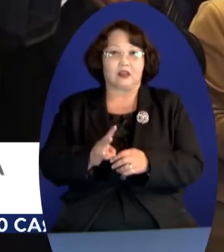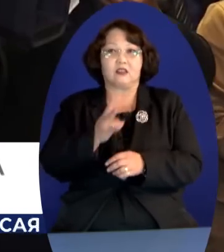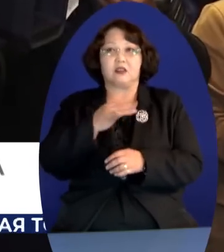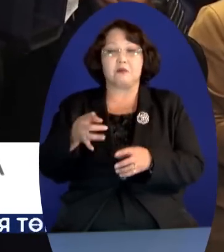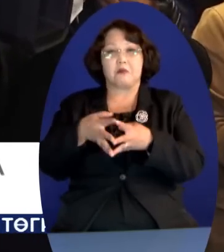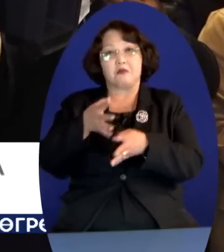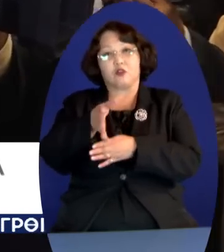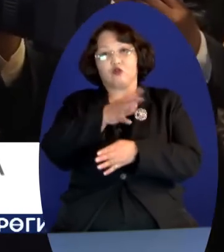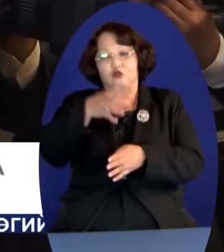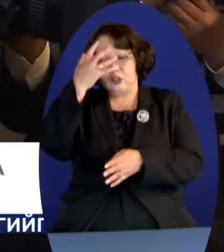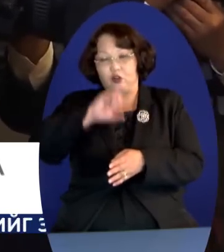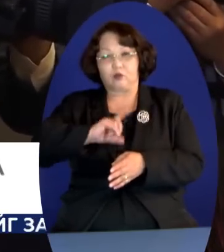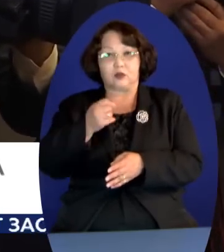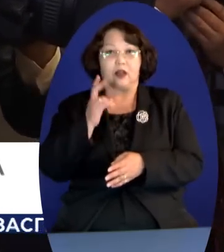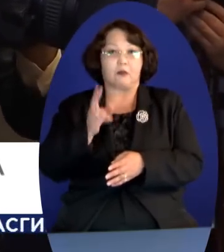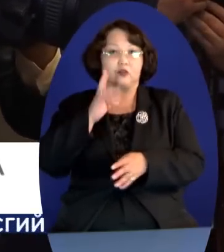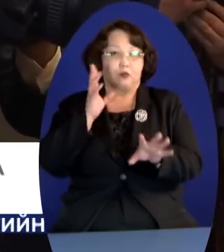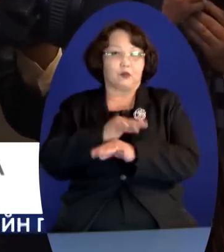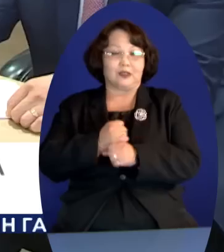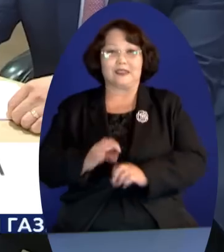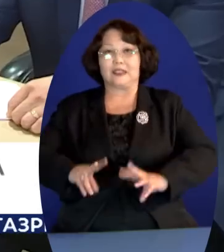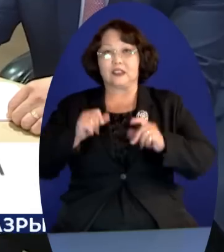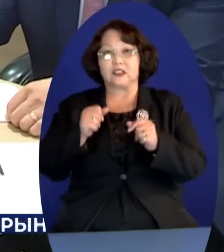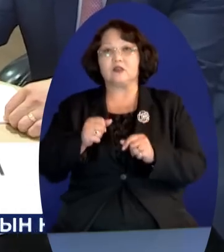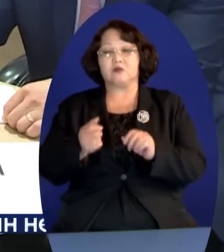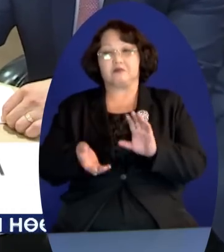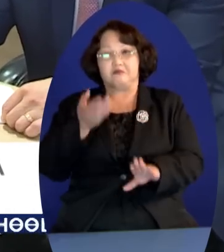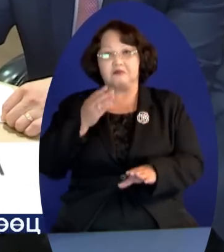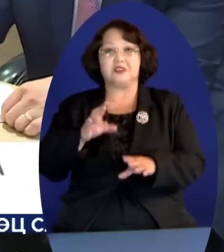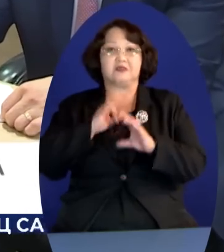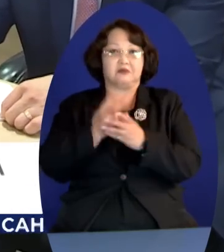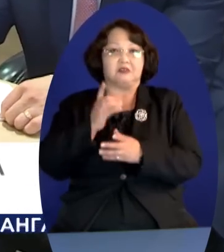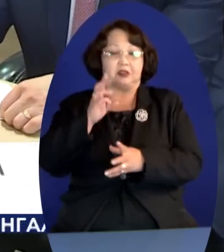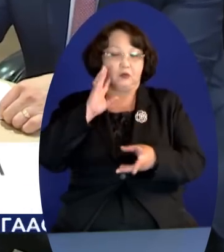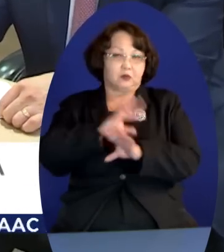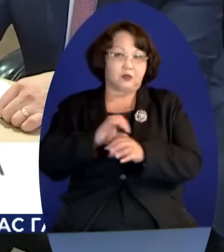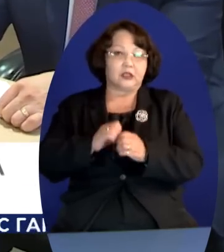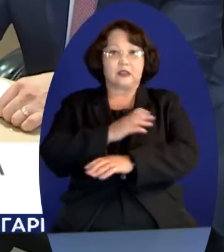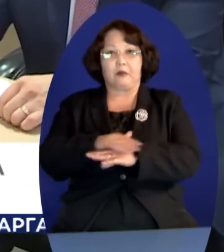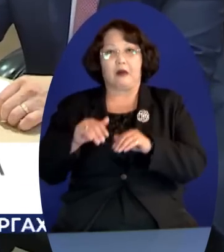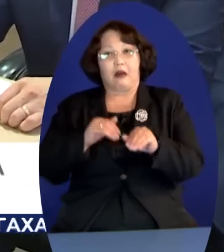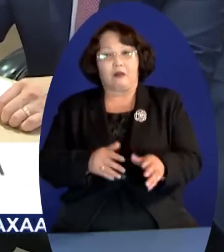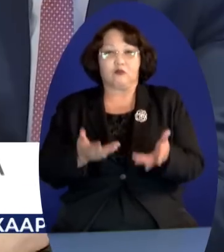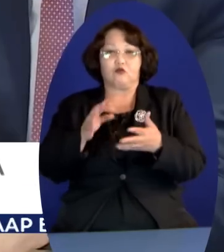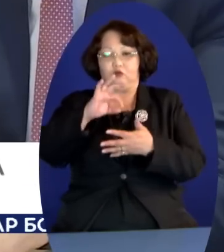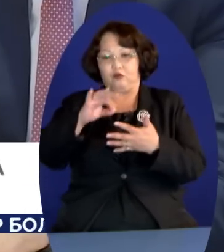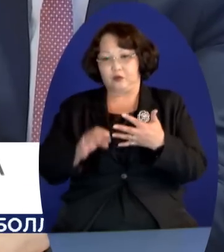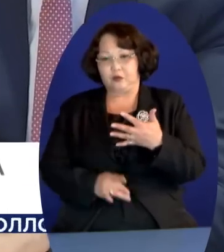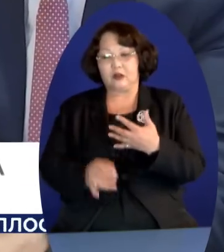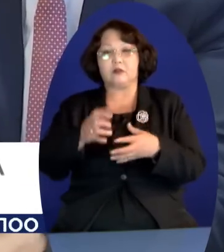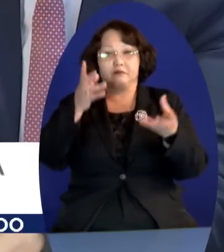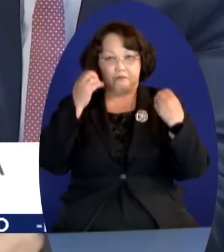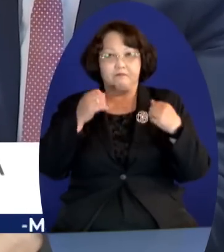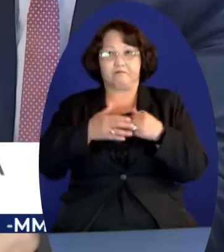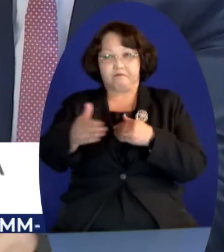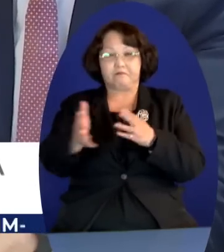компаниудын засаглалыг сайжруулах, мөн ухаалаг нэгдсэн системийг нэвтрүүлэх замаар автозамын төвжирлийн асуудлыг шийдвэрлэх зэрэг асуудалд санамж бичиг